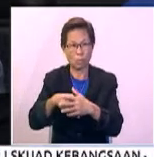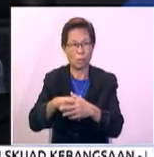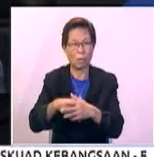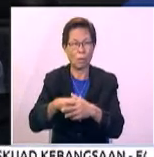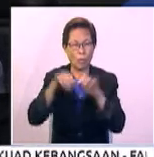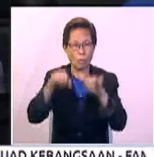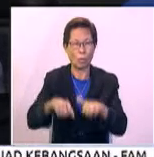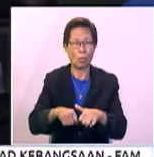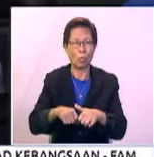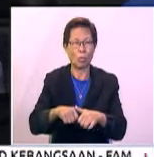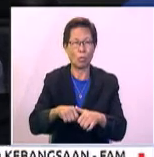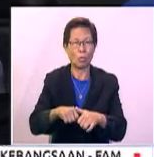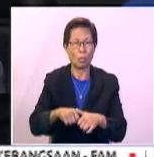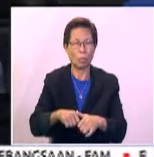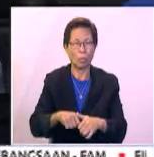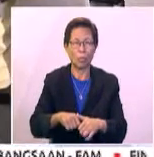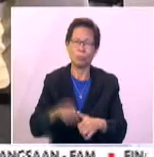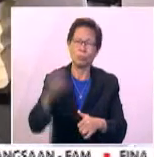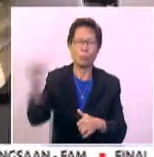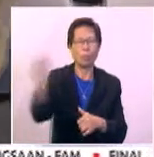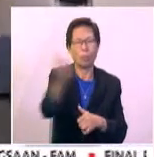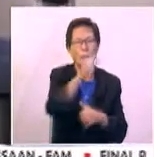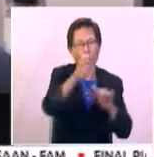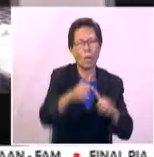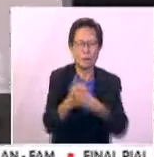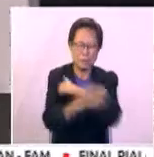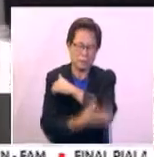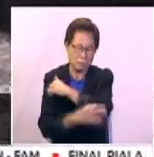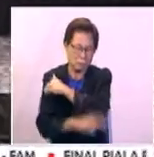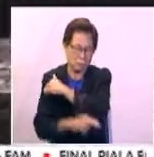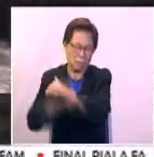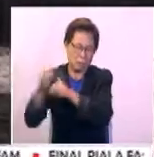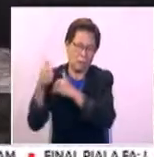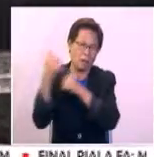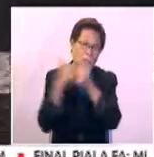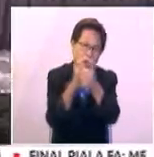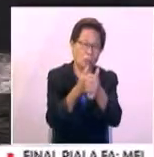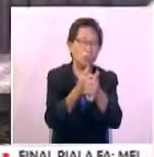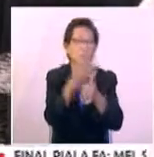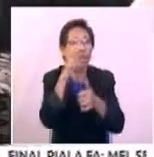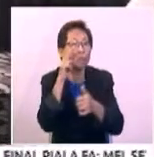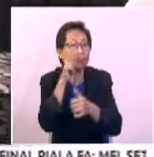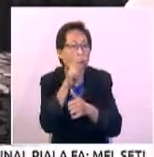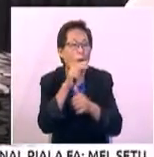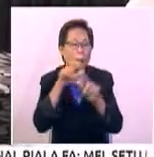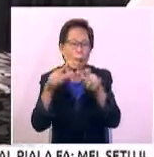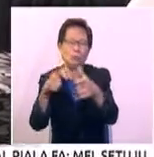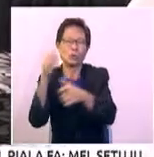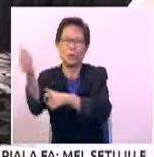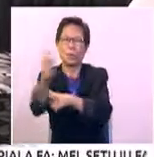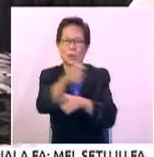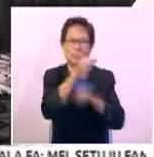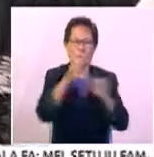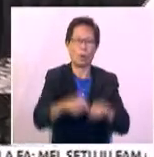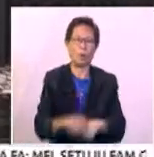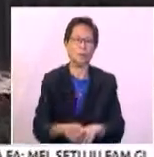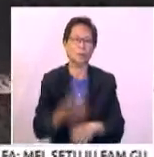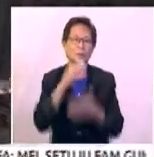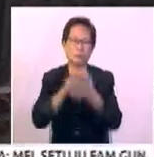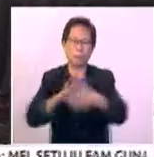boleh mengikuti pasukan masing-masing. Baik, ta'ala wa barakatuh dan selamat petang kepada semua sahabat-sahabat media.